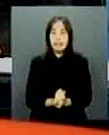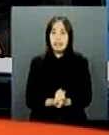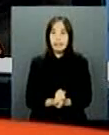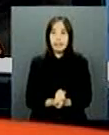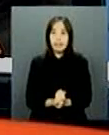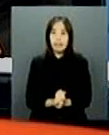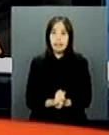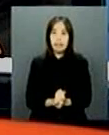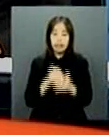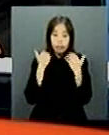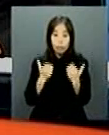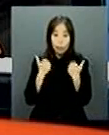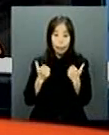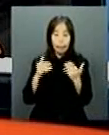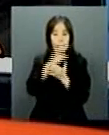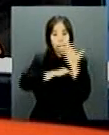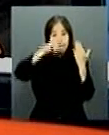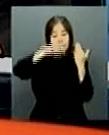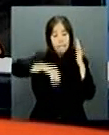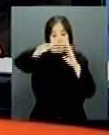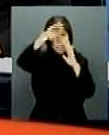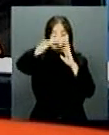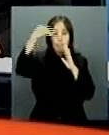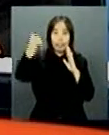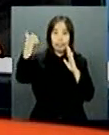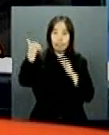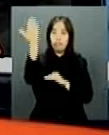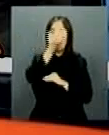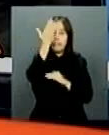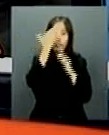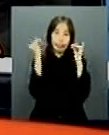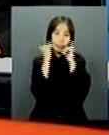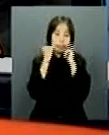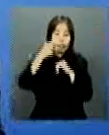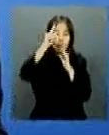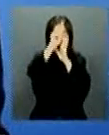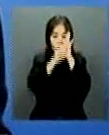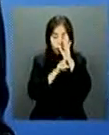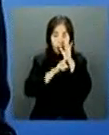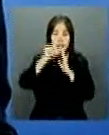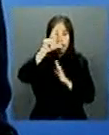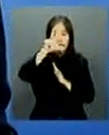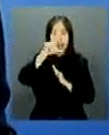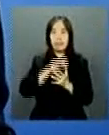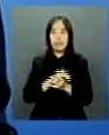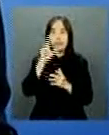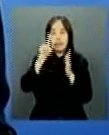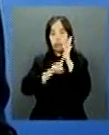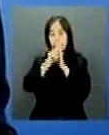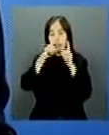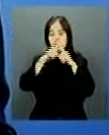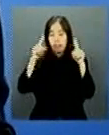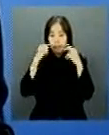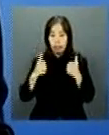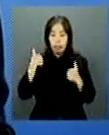ระยะนี้ประเทศไทยตอนบนจะยังคงมีสภาพอากาศที่เย็นลงอีก 1-3 องศาเซลเซียสนะคะกลุ่มนักท่องเที่ยวจำนวนมากก็ยังคง